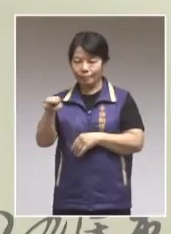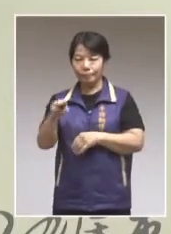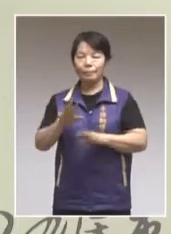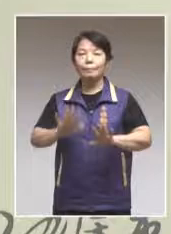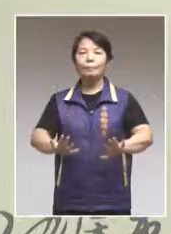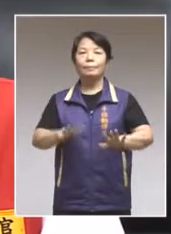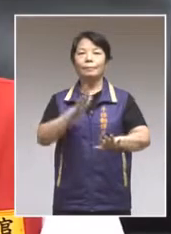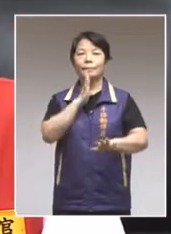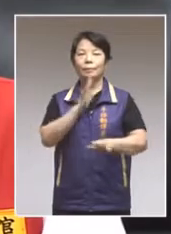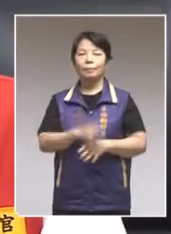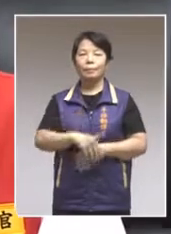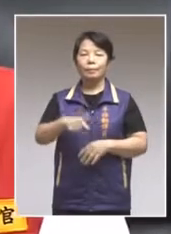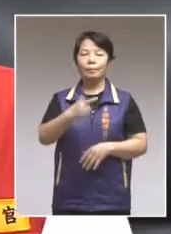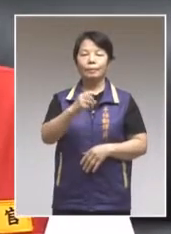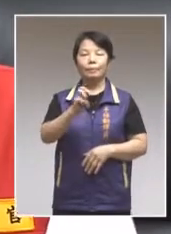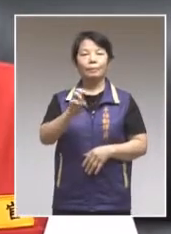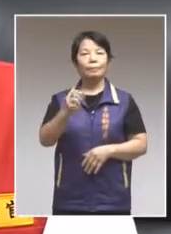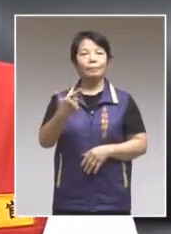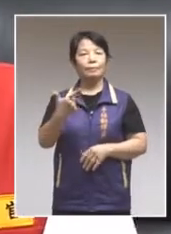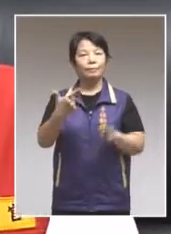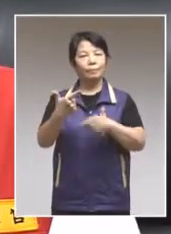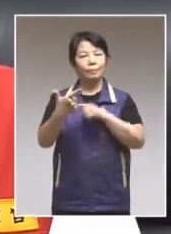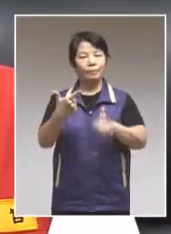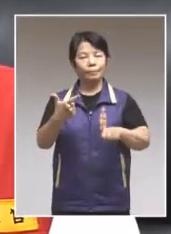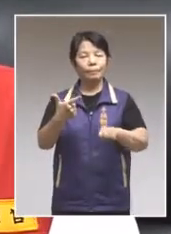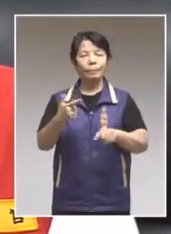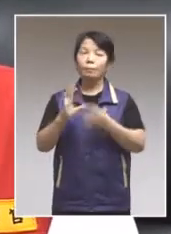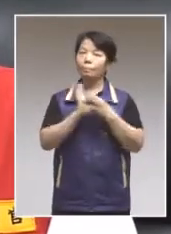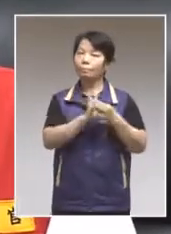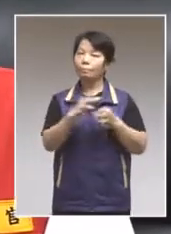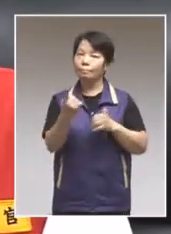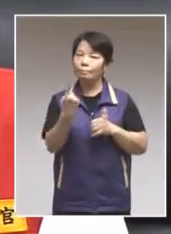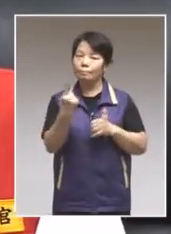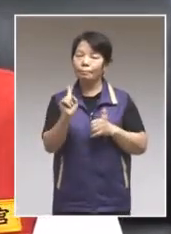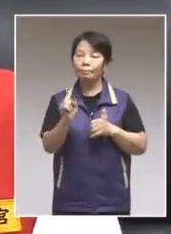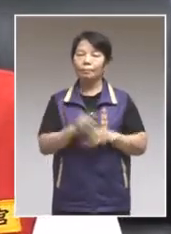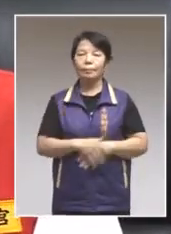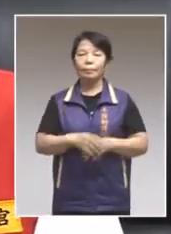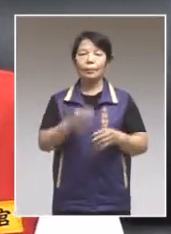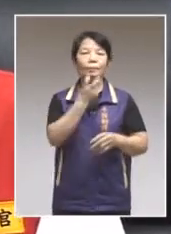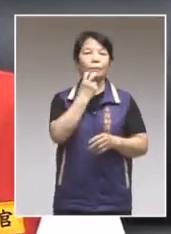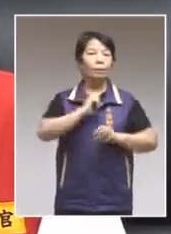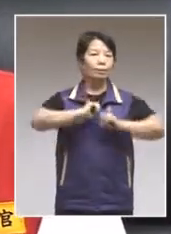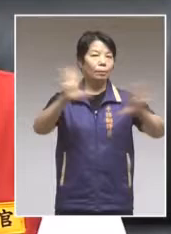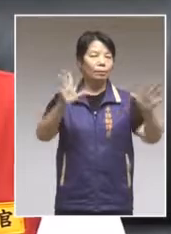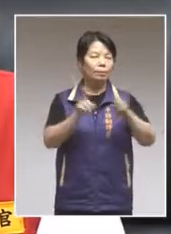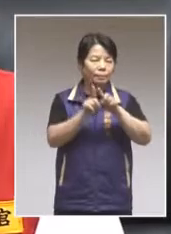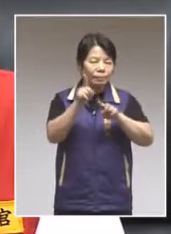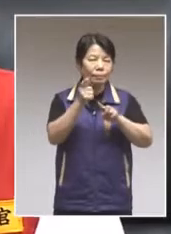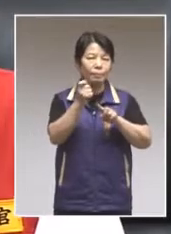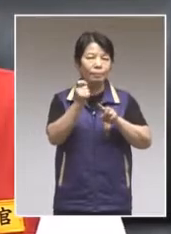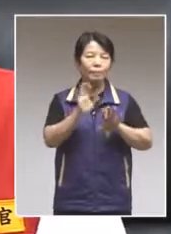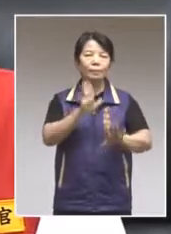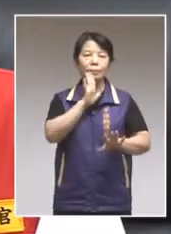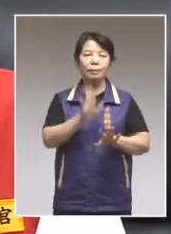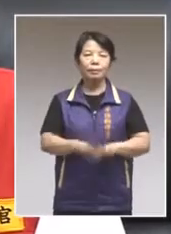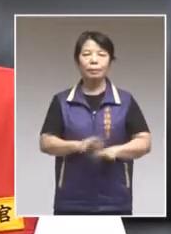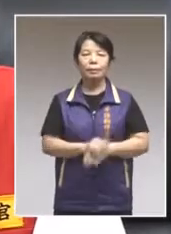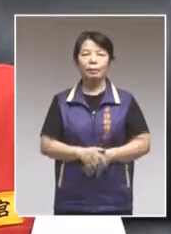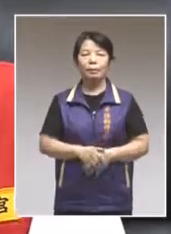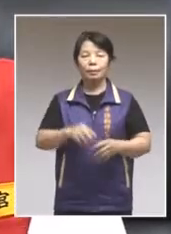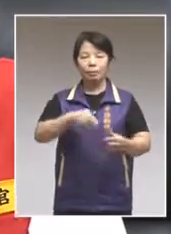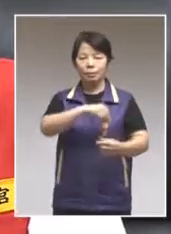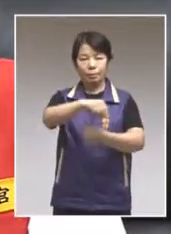我们今天是636，好，那因为跟中央公布的有一点落差，就是转衔案